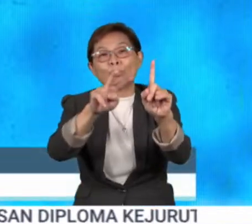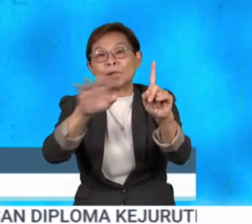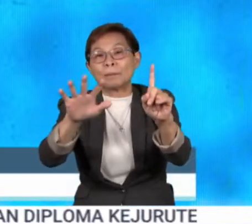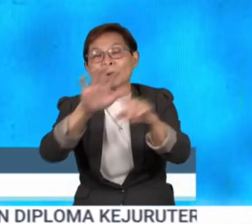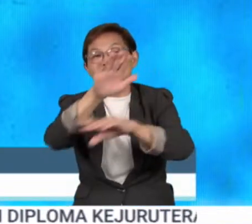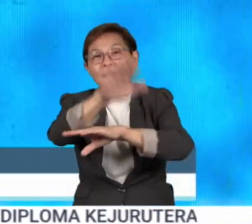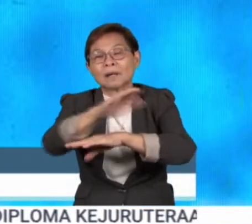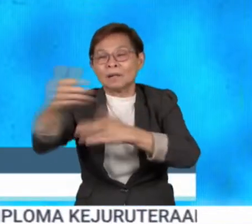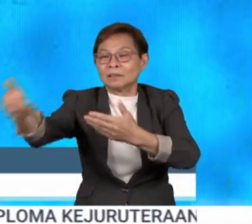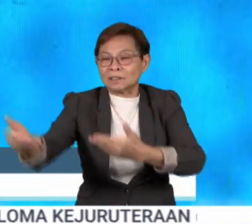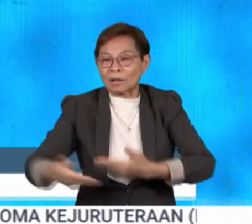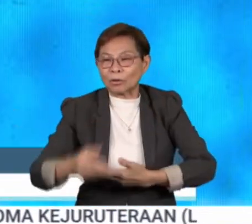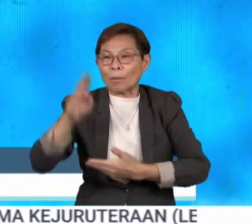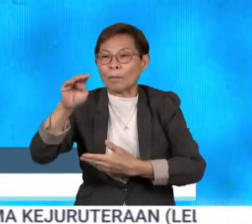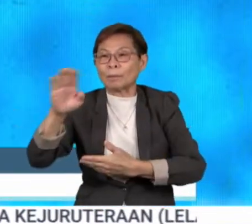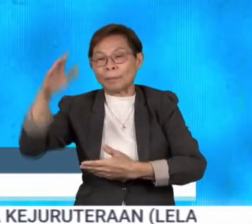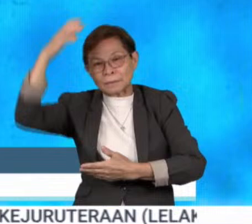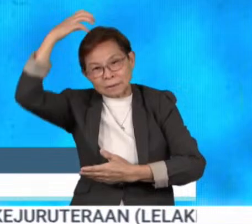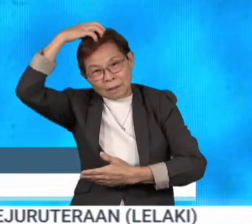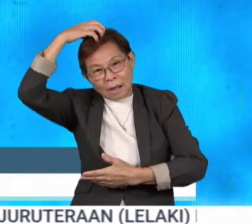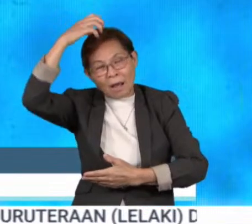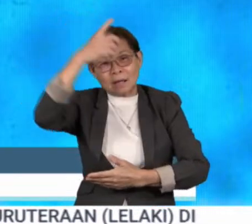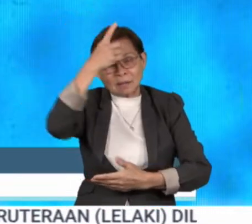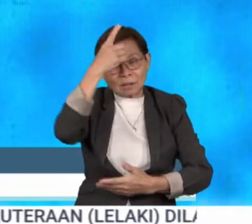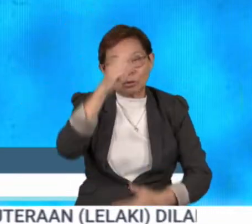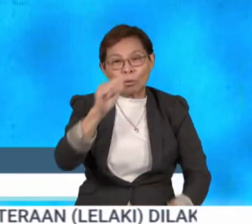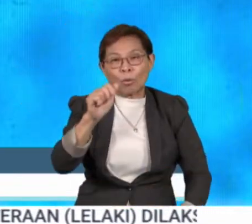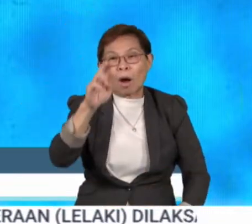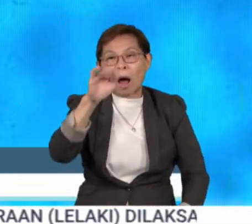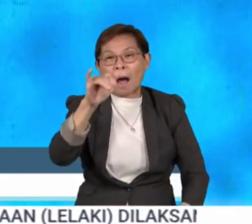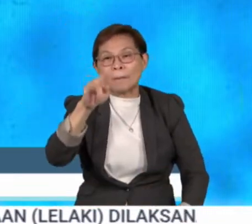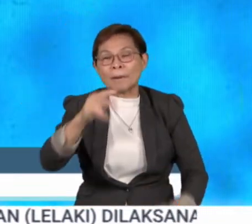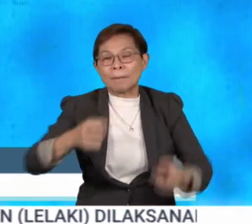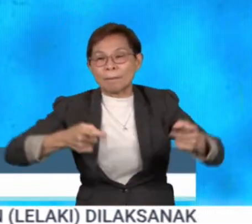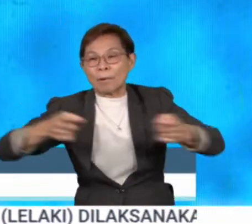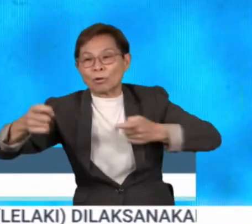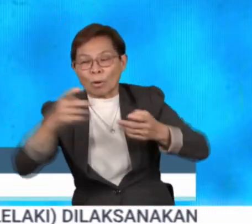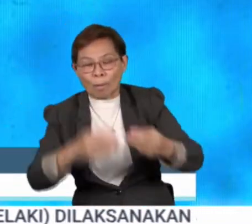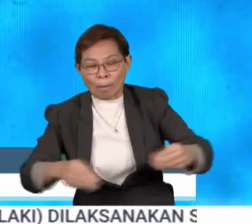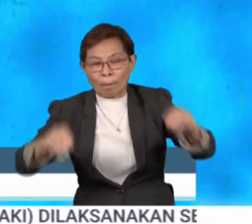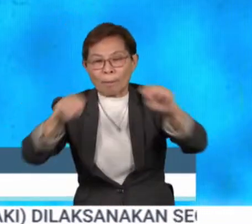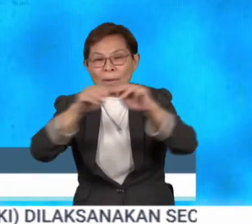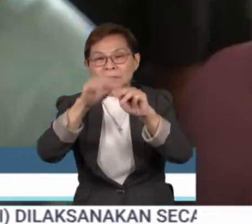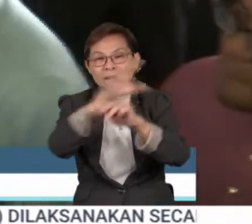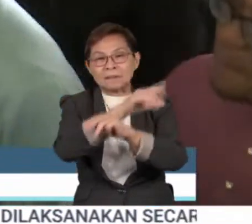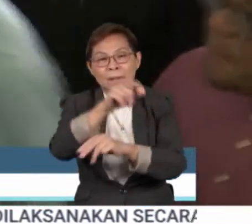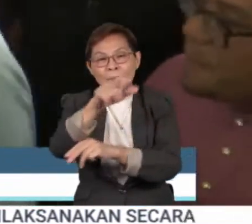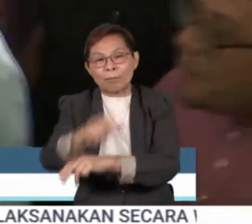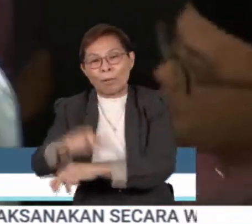hari disambut Menteri Besar Selangor Datuk Seri Amiruddin Syahari dan pengurusan masjid serta jemaah.